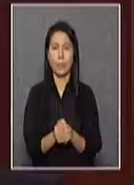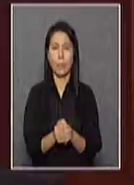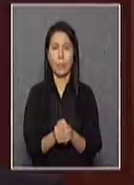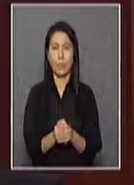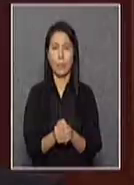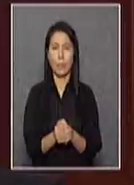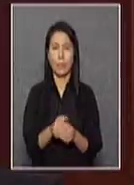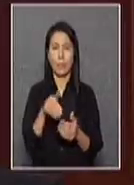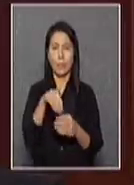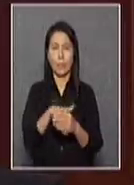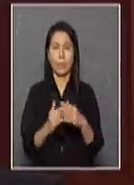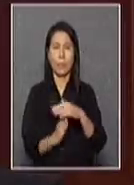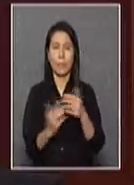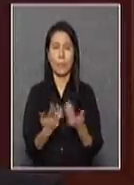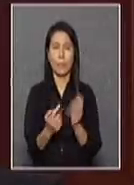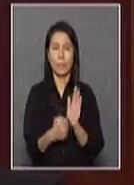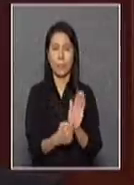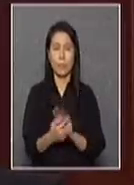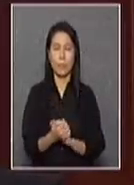停止表決，顯示結果。